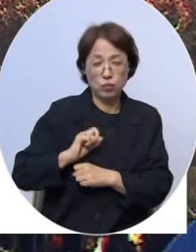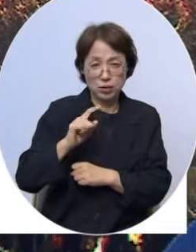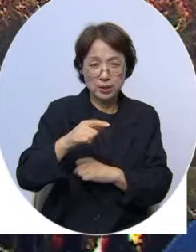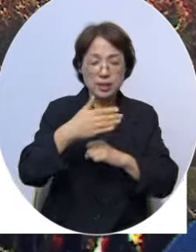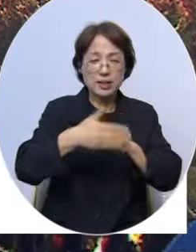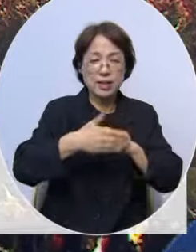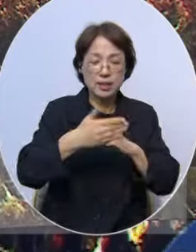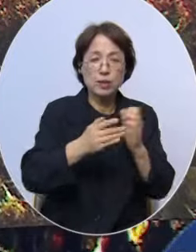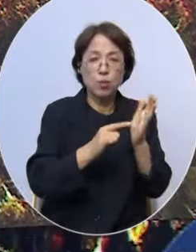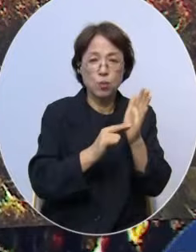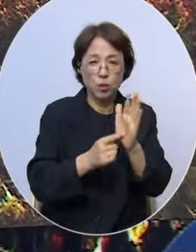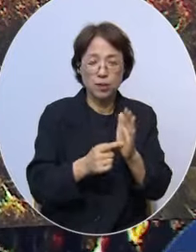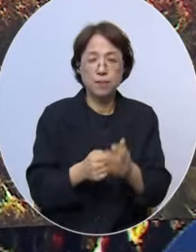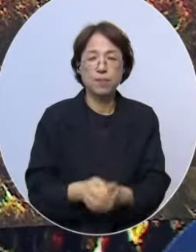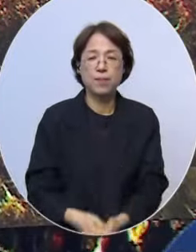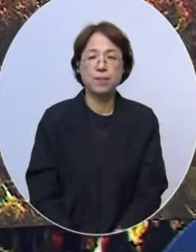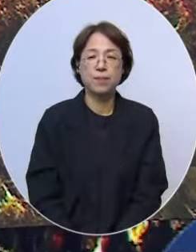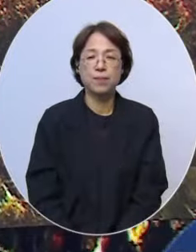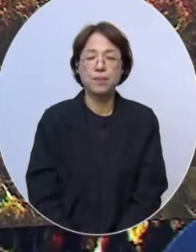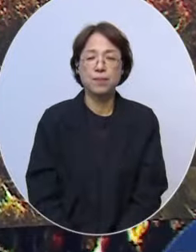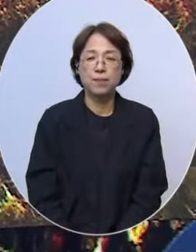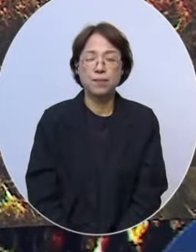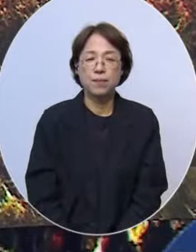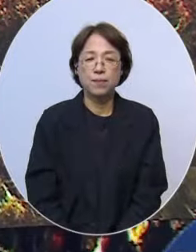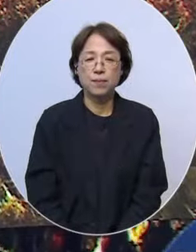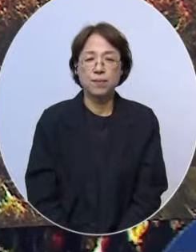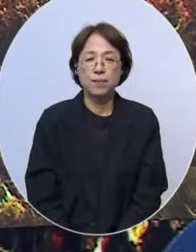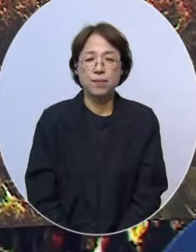공개했는데요 김현아 기자가 보도합니다